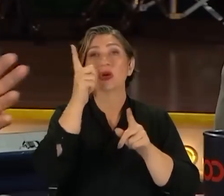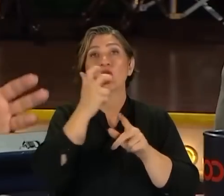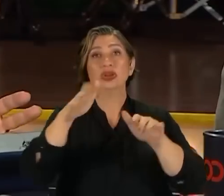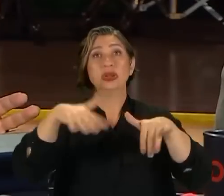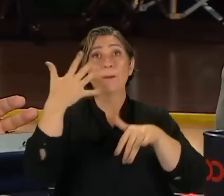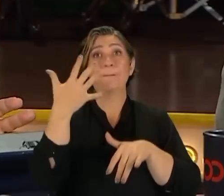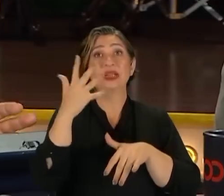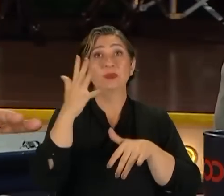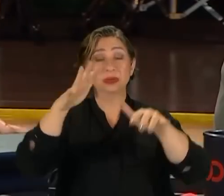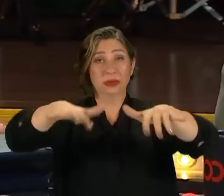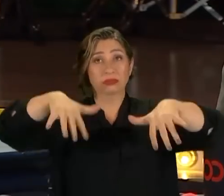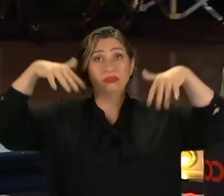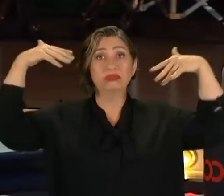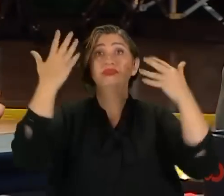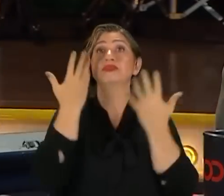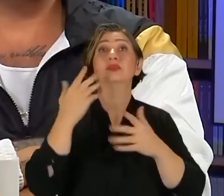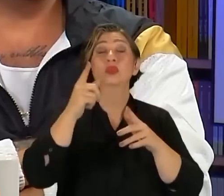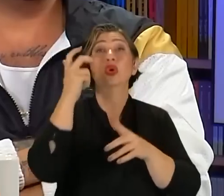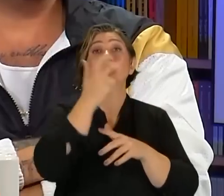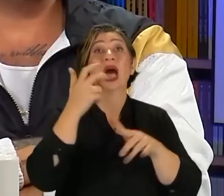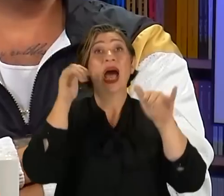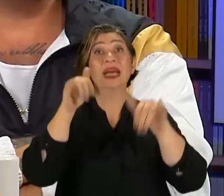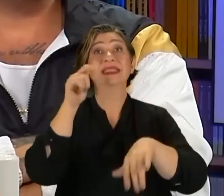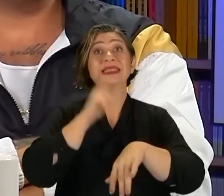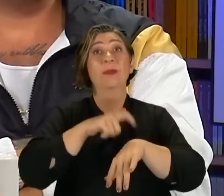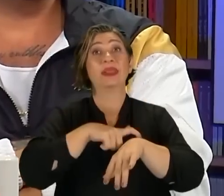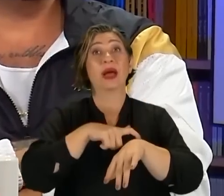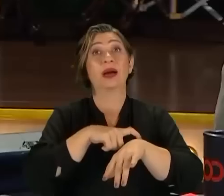verdiniz. 5000 kişilik bir konser ve bu konser aynı zamanda